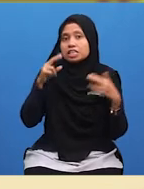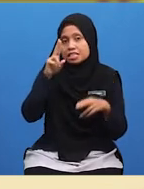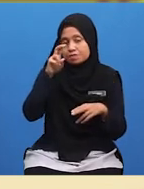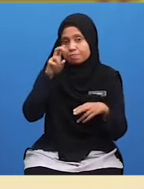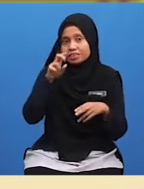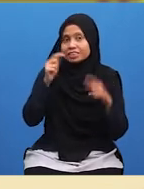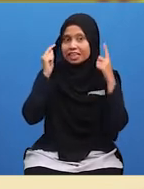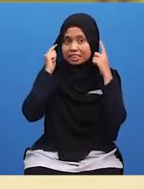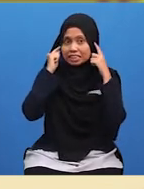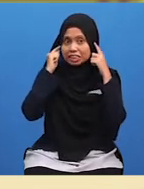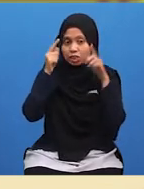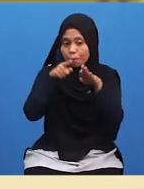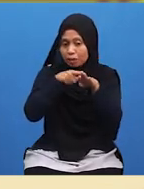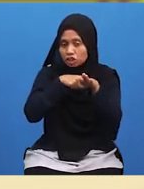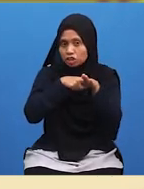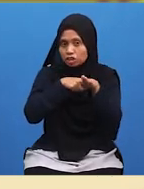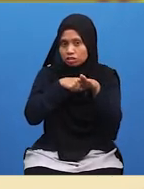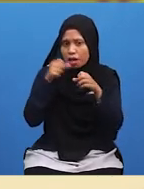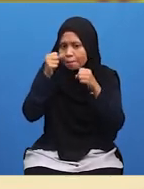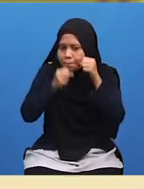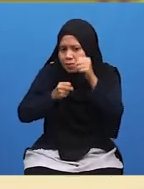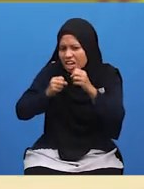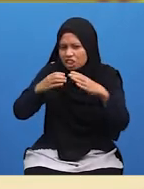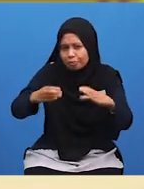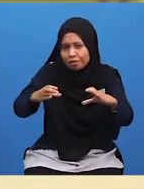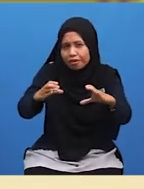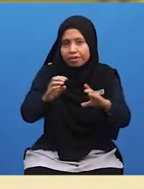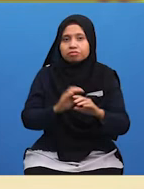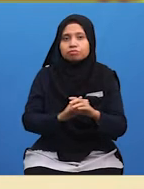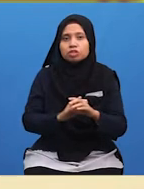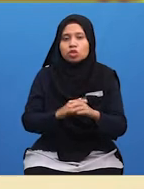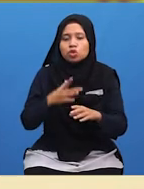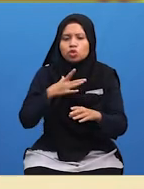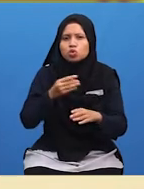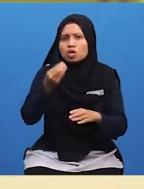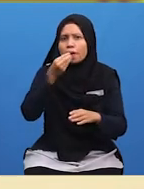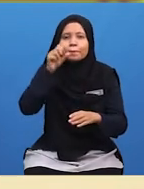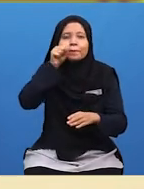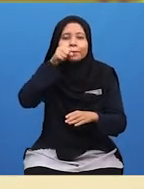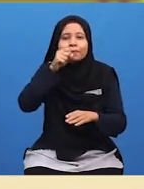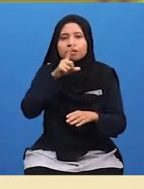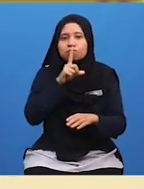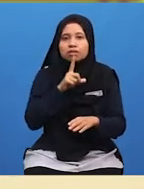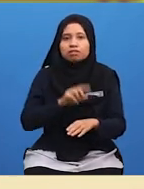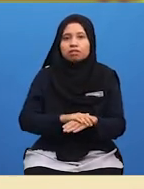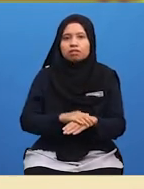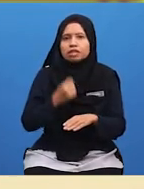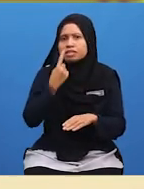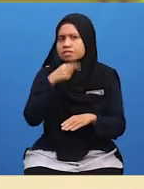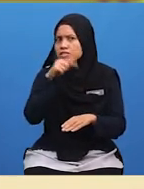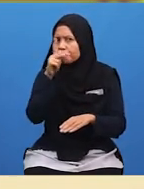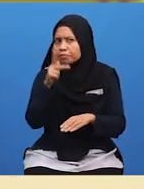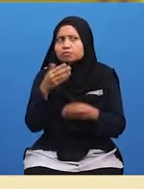telinga panjang. Dia berlari pantas. Suka makan lobak merah.